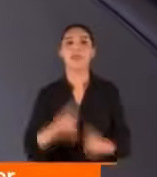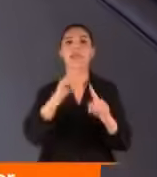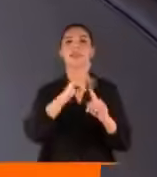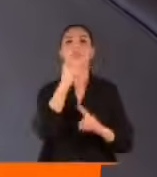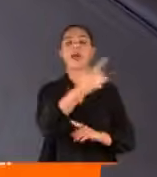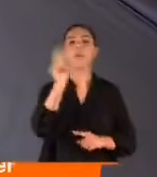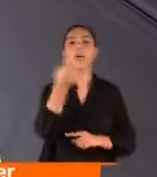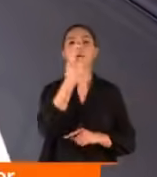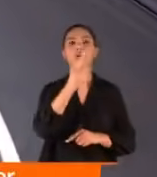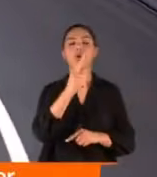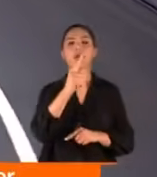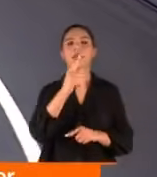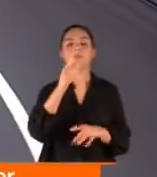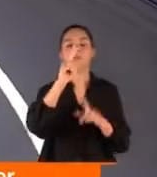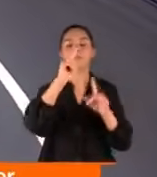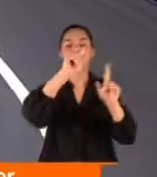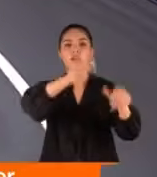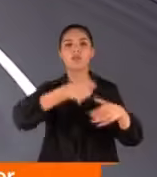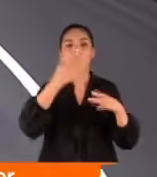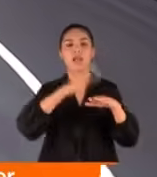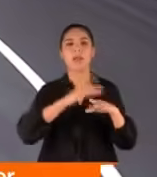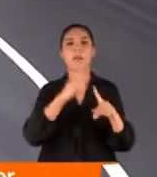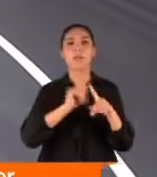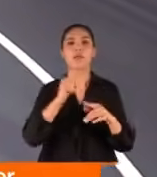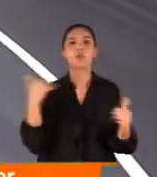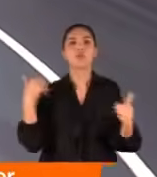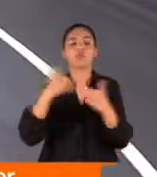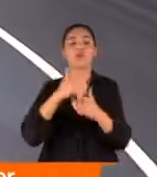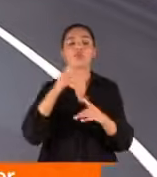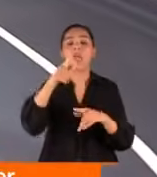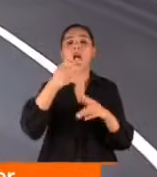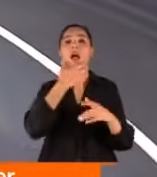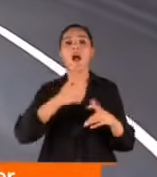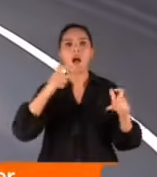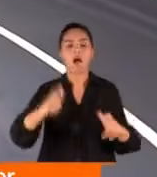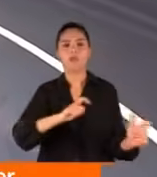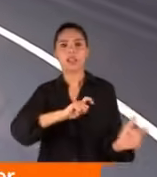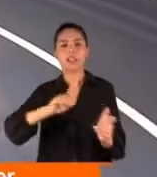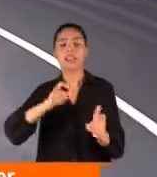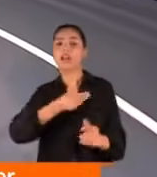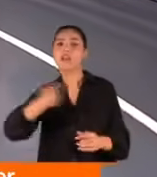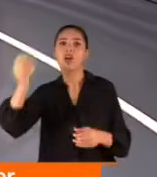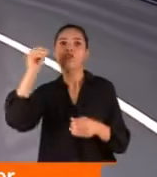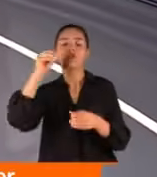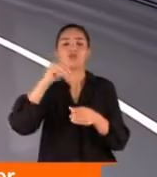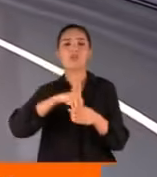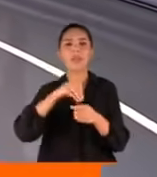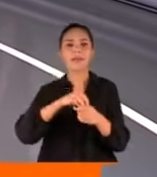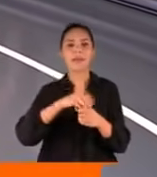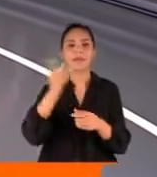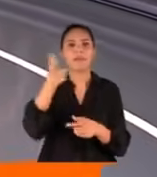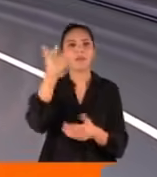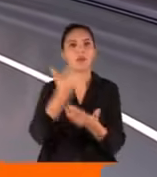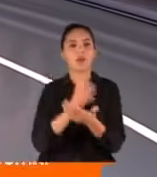Taliban'ın yönetimiyle geçirdiği pazar gününden bu yana Afganistan'dan kaçışa dair sıra dışı görüntüler geçiyor kayda. Tahliyeler hızlandı.